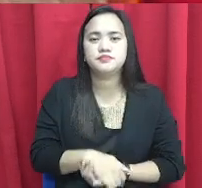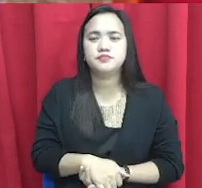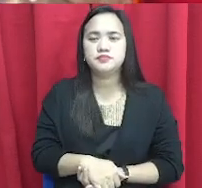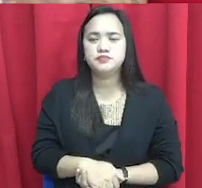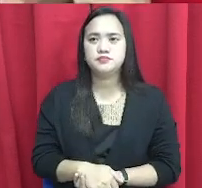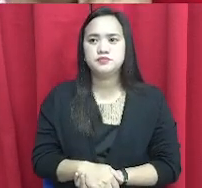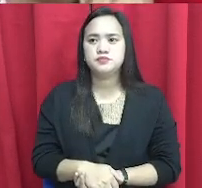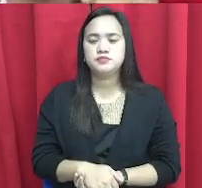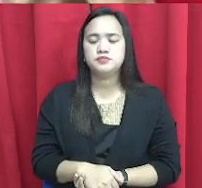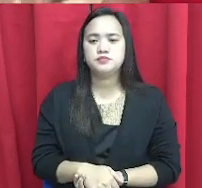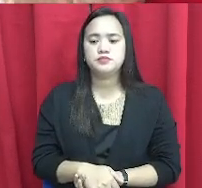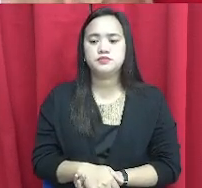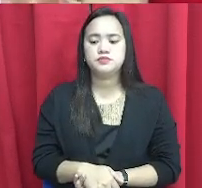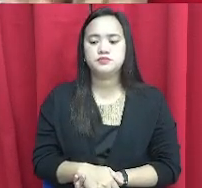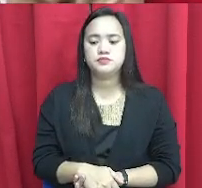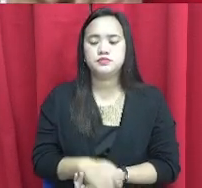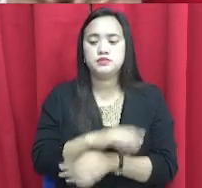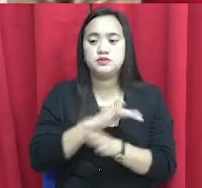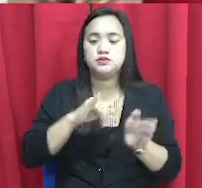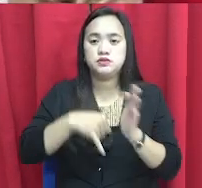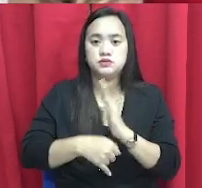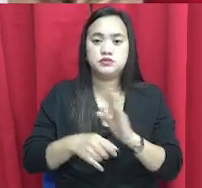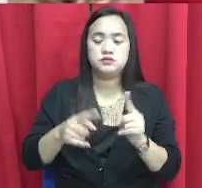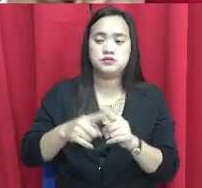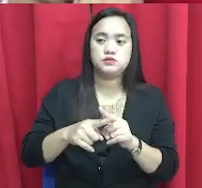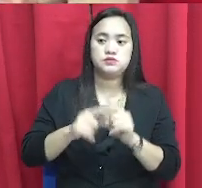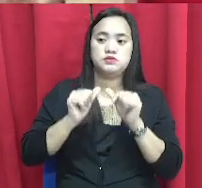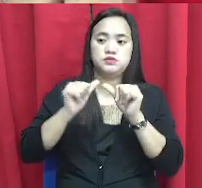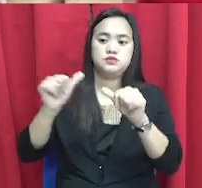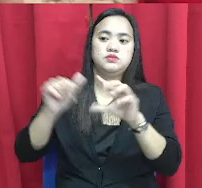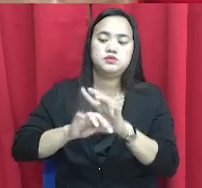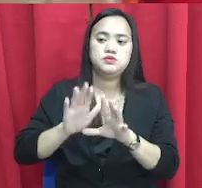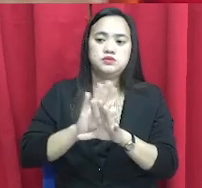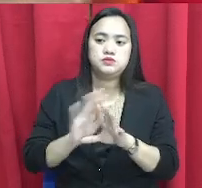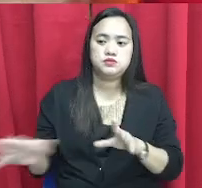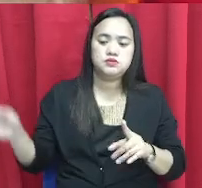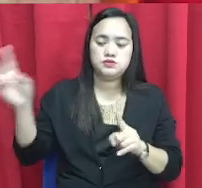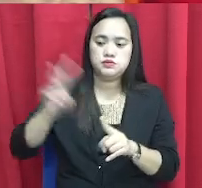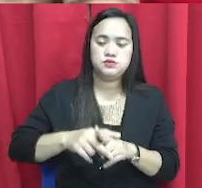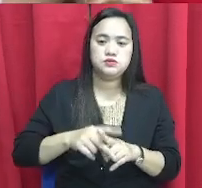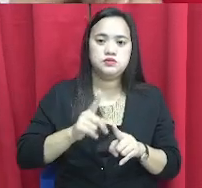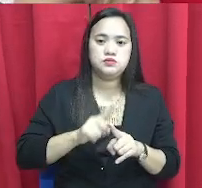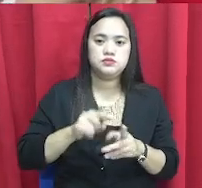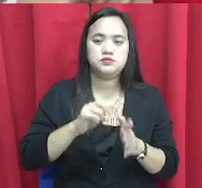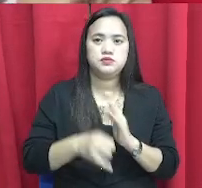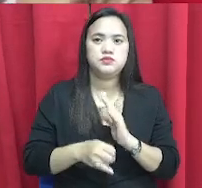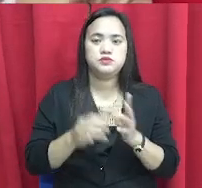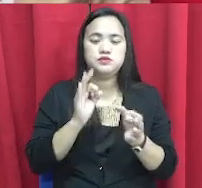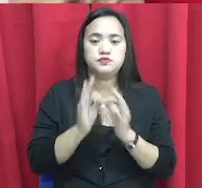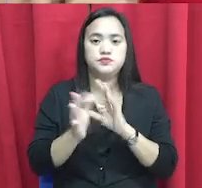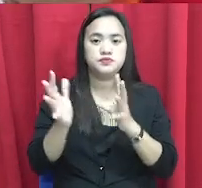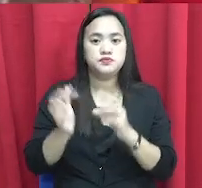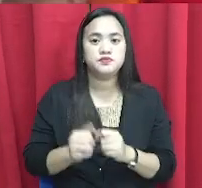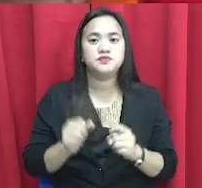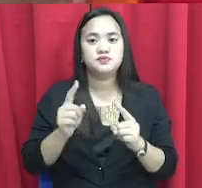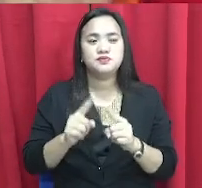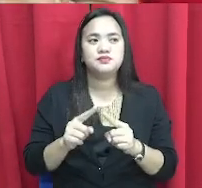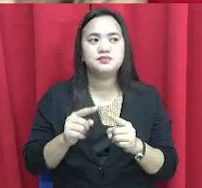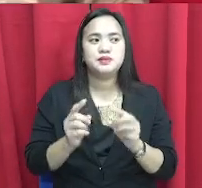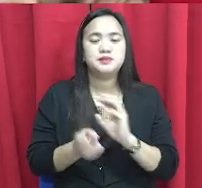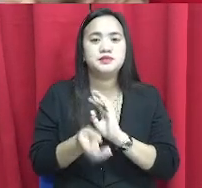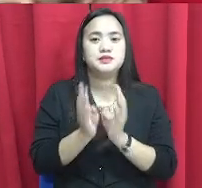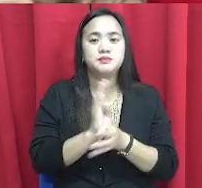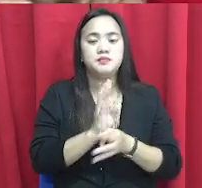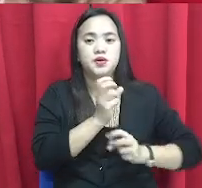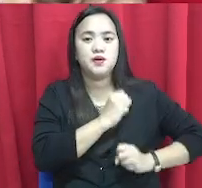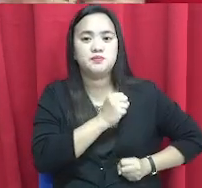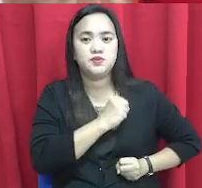ng magpatuloy dito sa isang trabaho na ina-applyan na pinapasukan mo Gusto mo ba magsundalo yan ang unang hakbang na ginamit